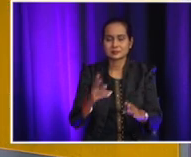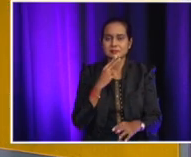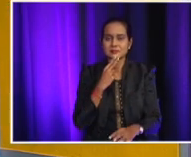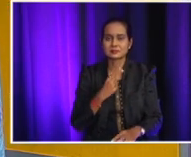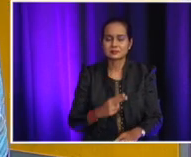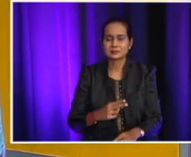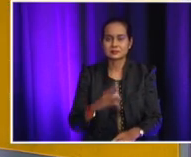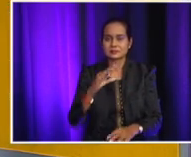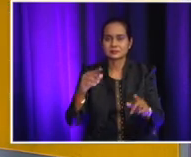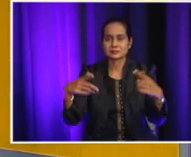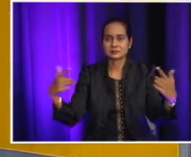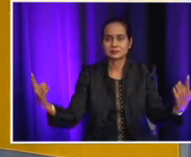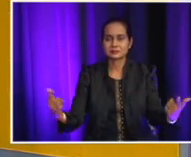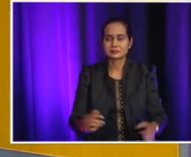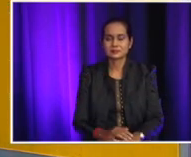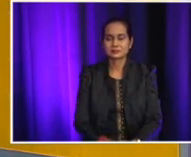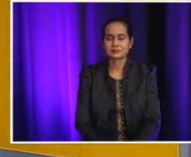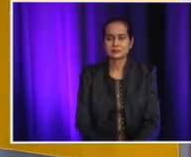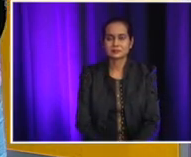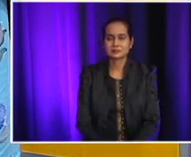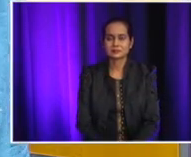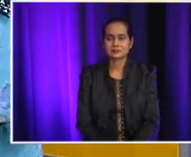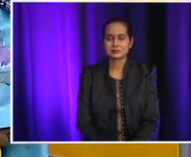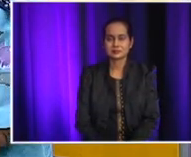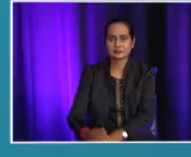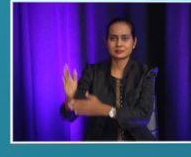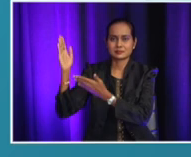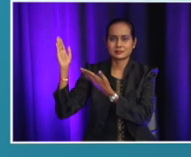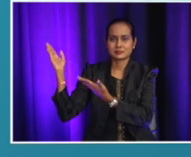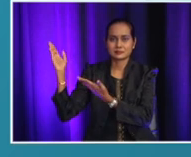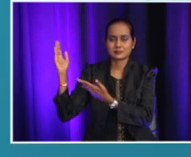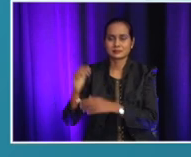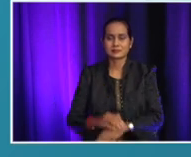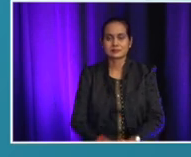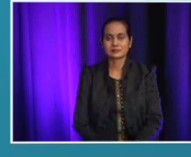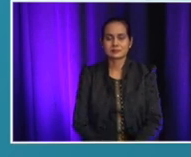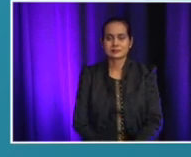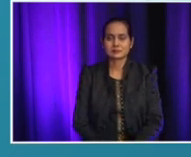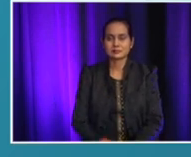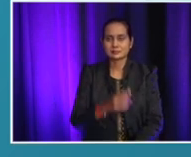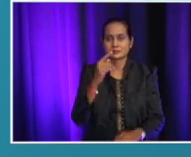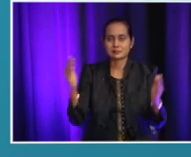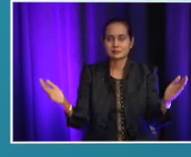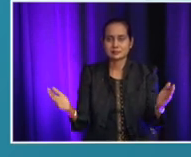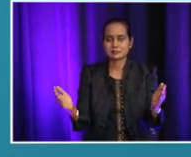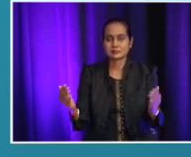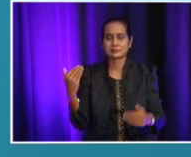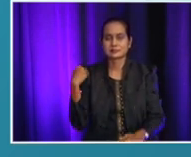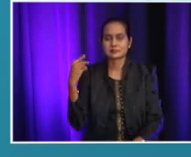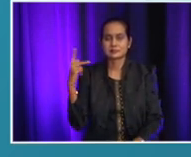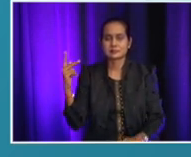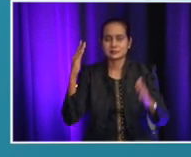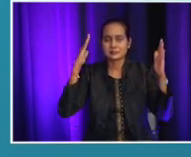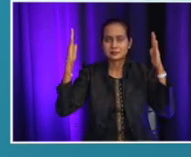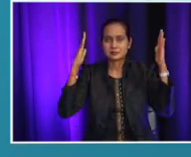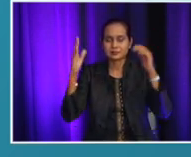jadi inilah Dia dekat membaca kebangsaan yaitu membujukkan ya Malaysia sebagai negara membaca